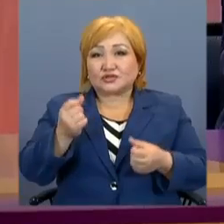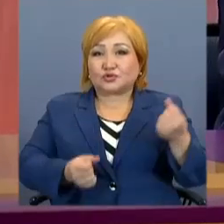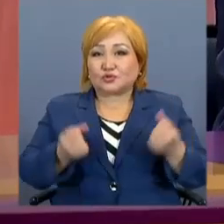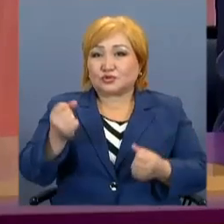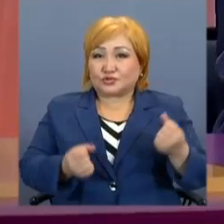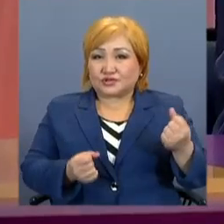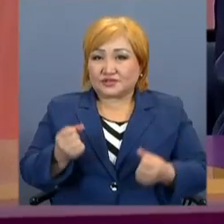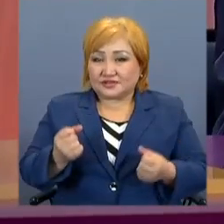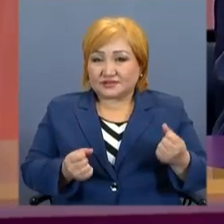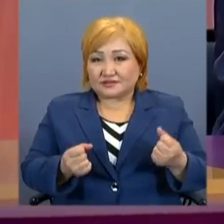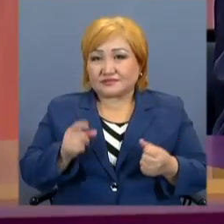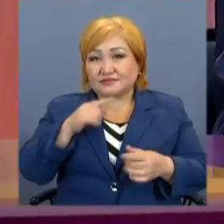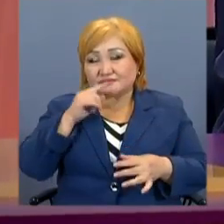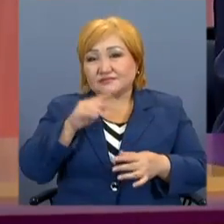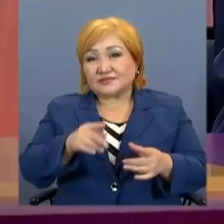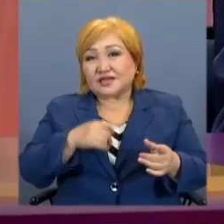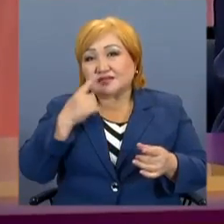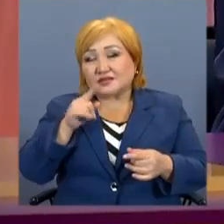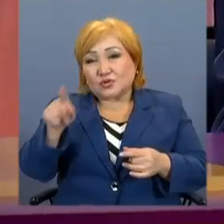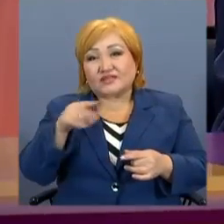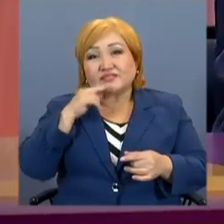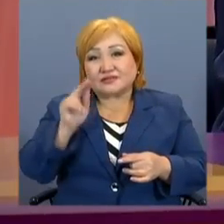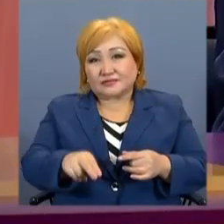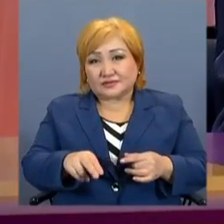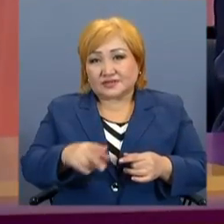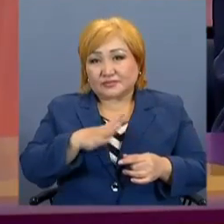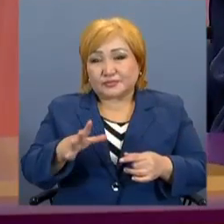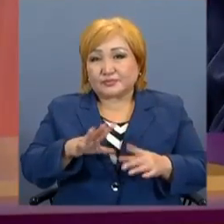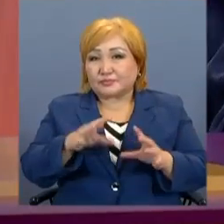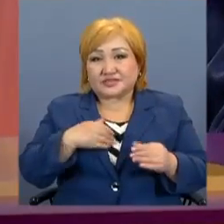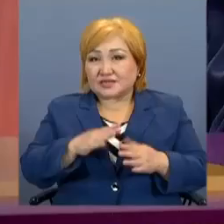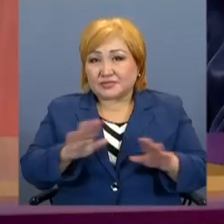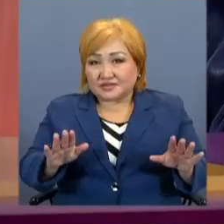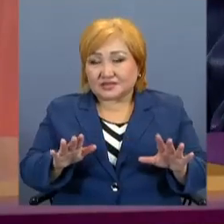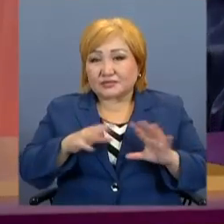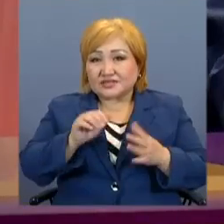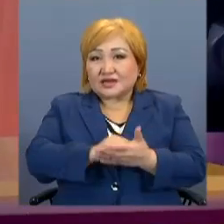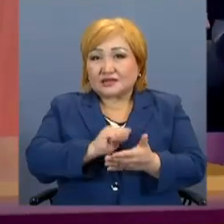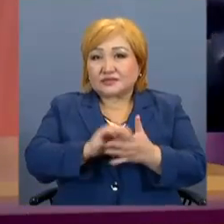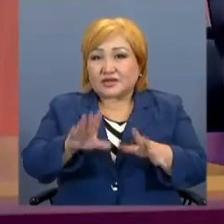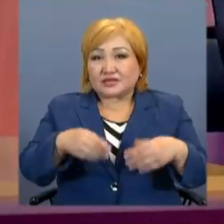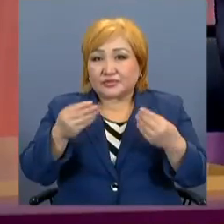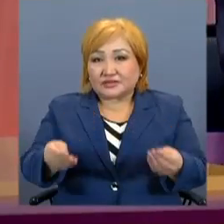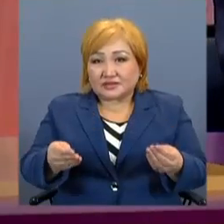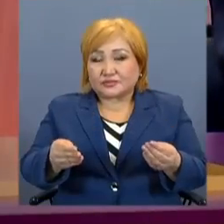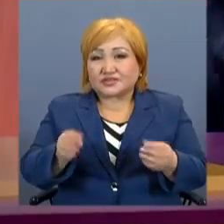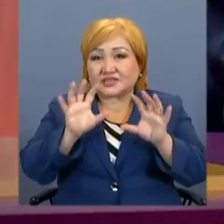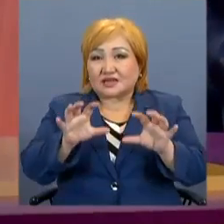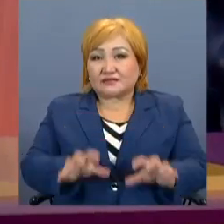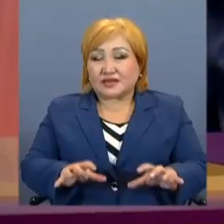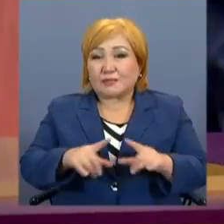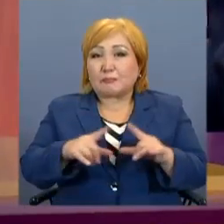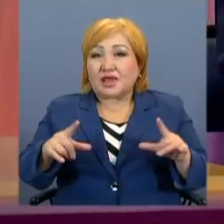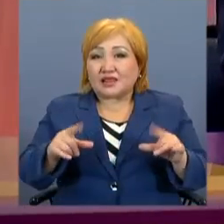Біз емес, біз заңды қағазын бәрін бердік, заңды автобусын бердік, заңды билеттерін бәрін бердік.